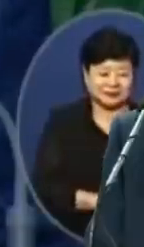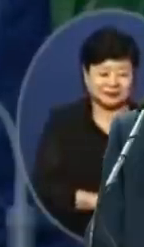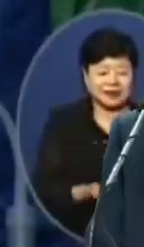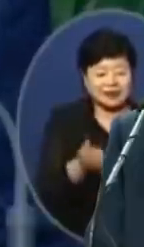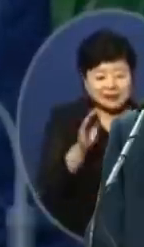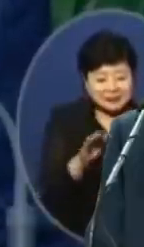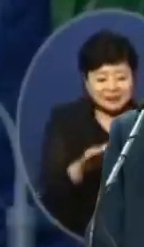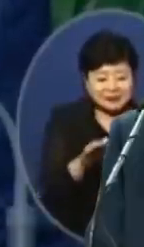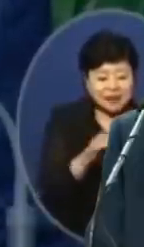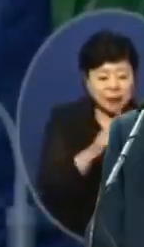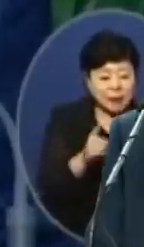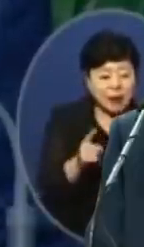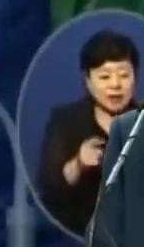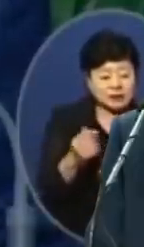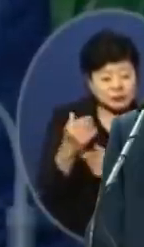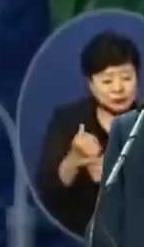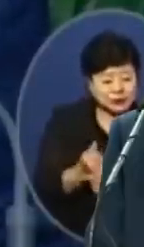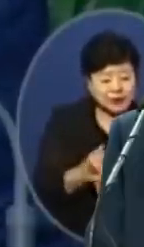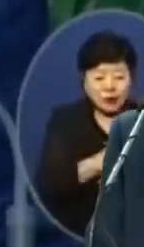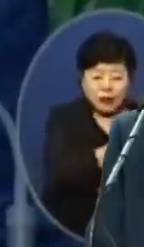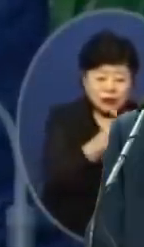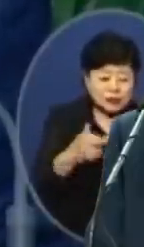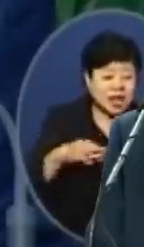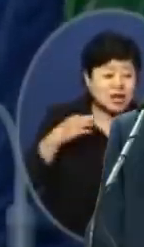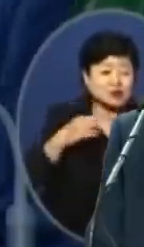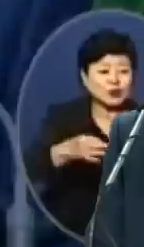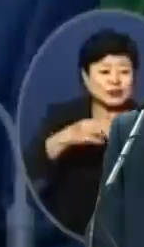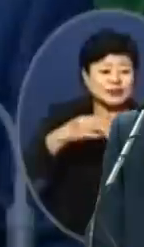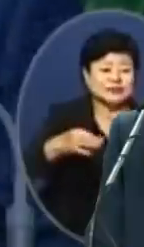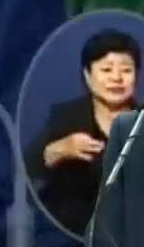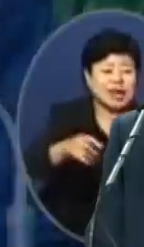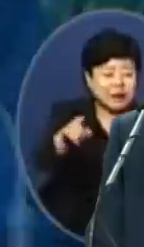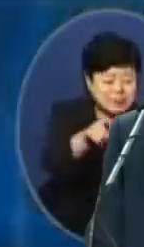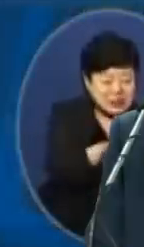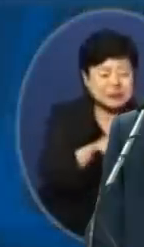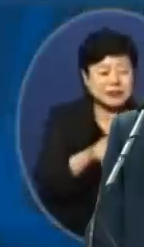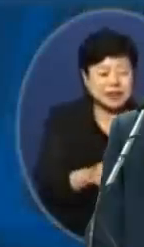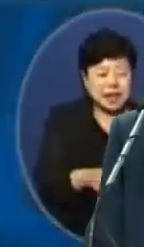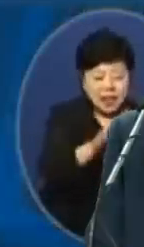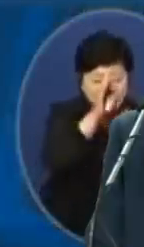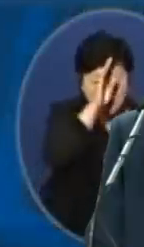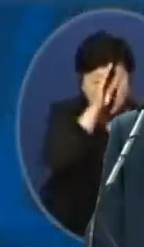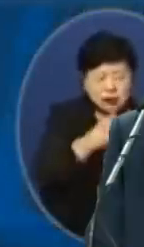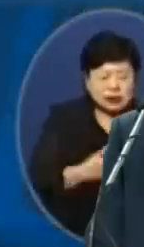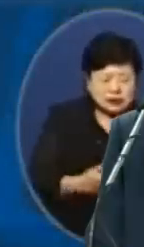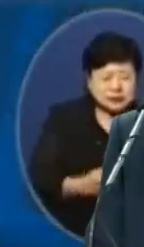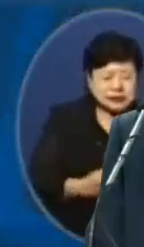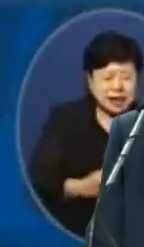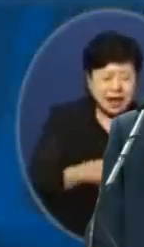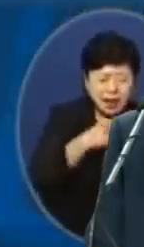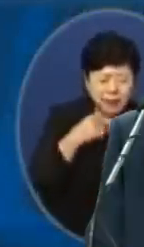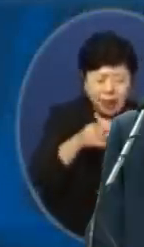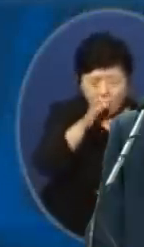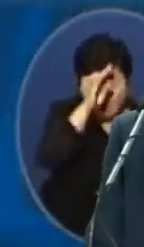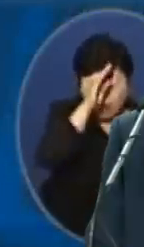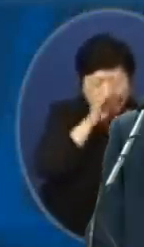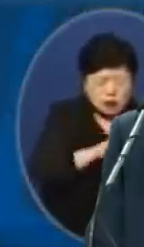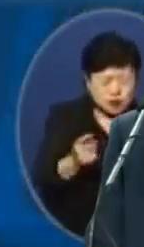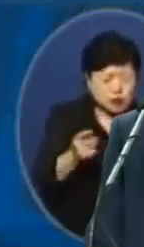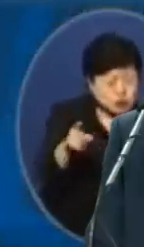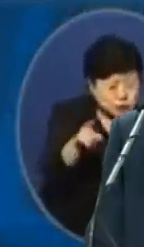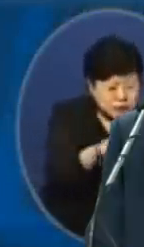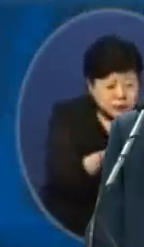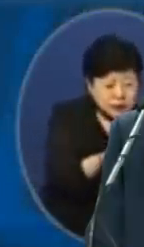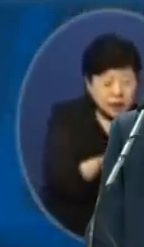근데 그 말씀을 보여주고 크게 소리쳤습니다. 믿습니다. 이 병된 심장과 혈액병이 치료받은 줄 믿습니다.